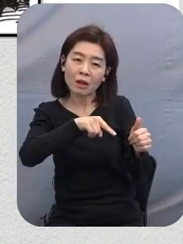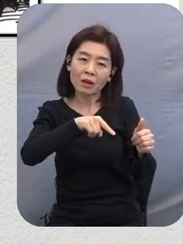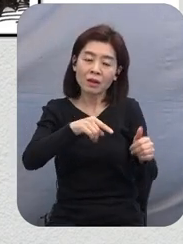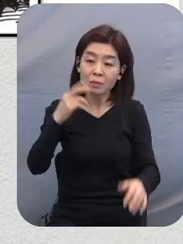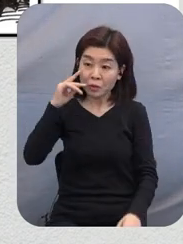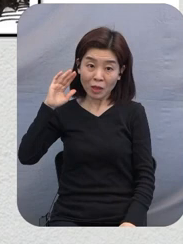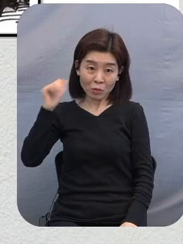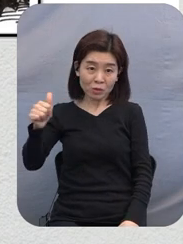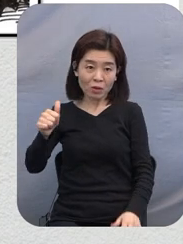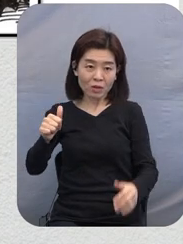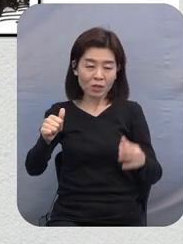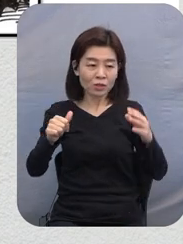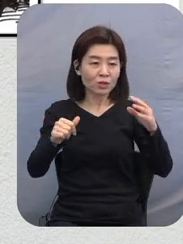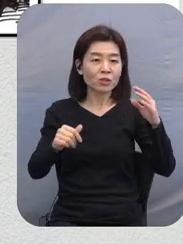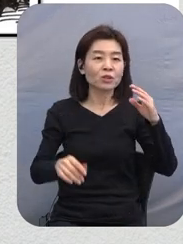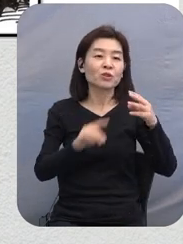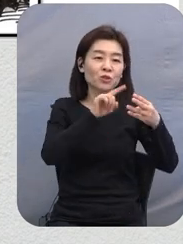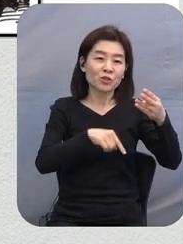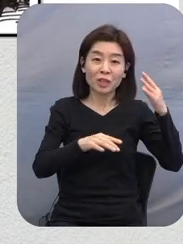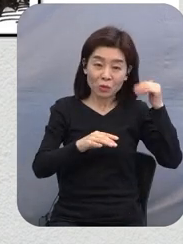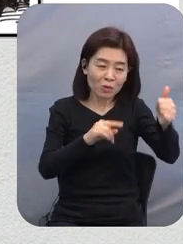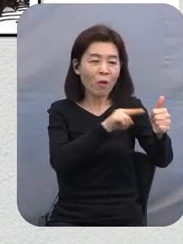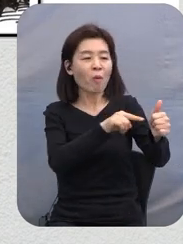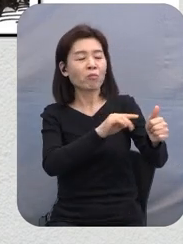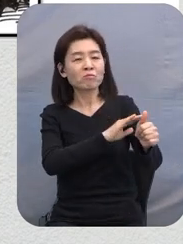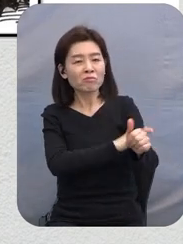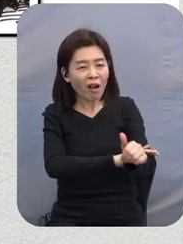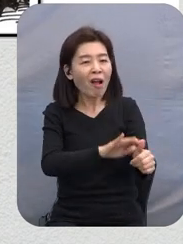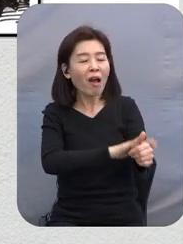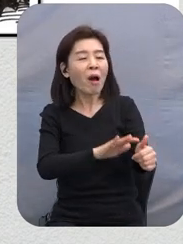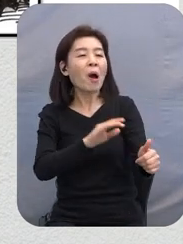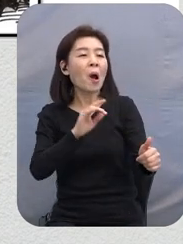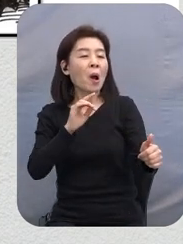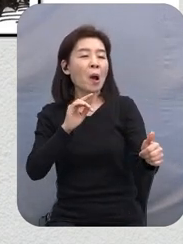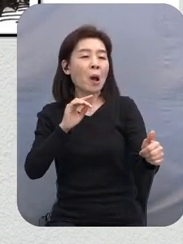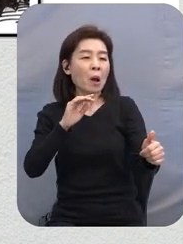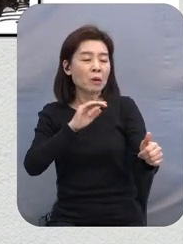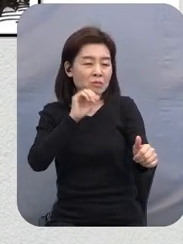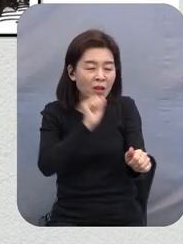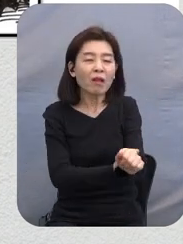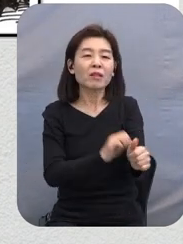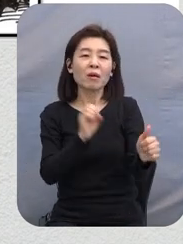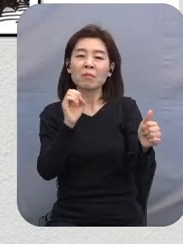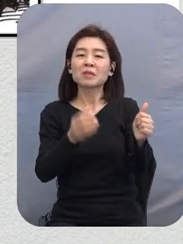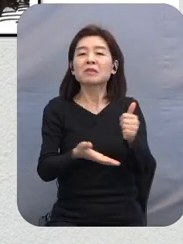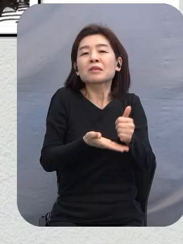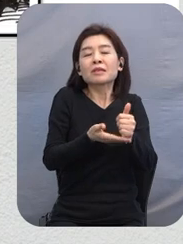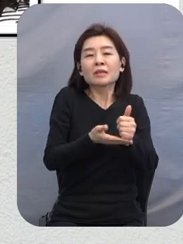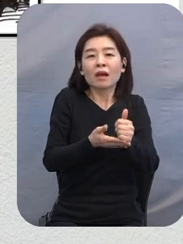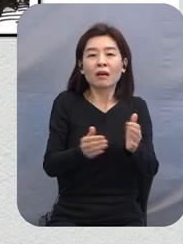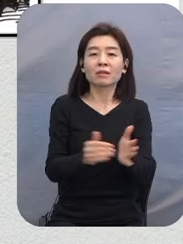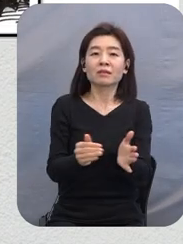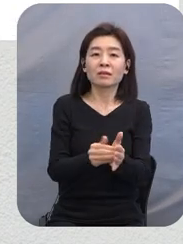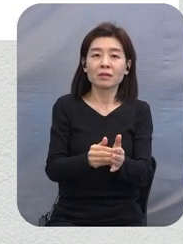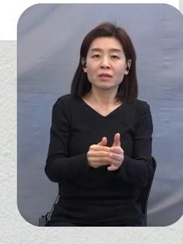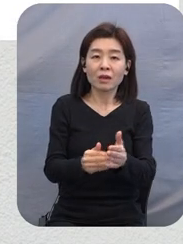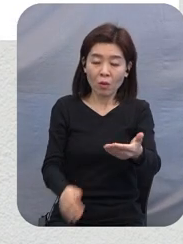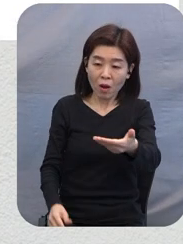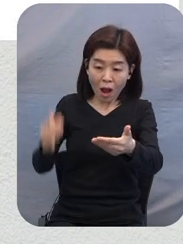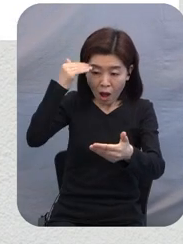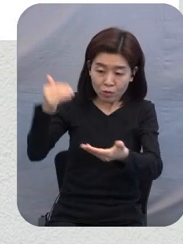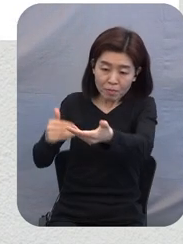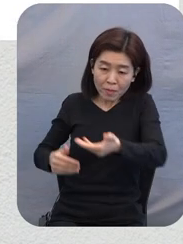잘했어. 굿보이. 참 예뻐. 이러고 온 게 답니다. 그리고서 받은 게 뭔가